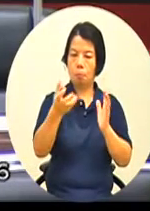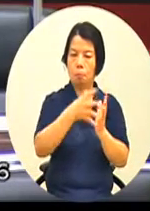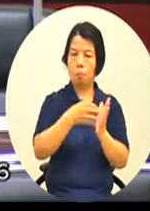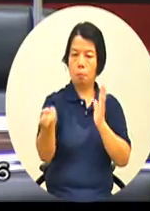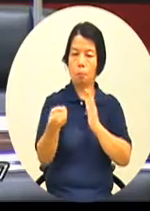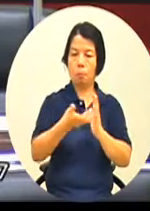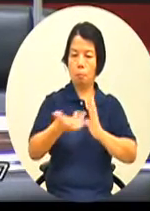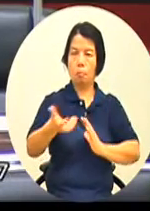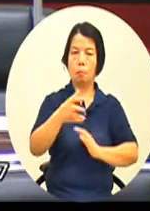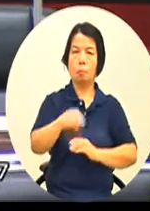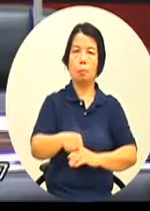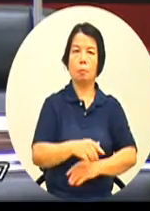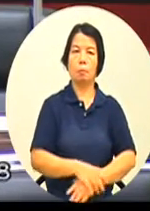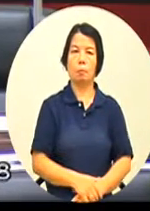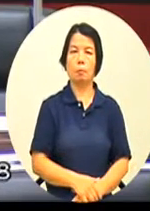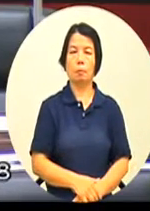说